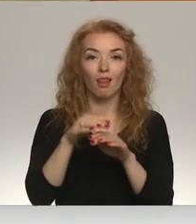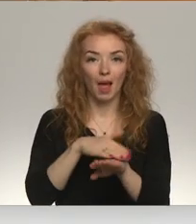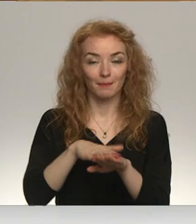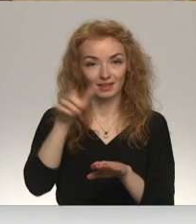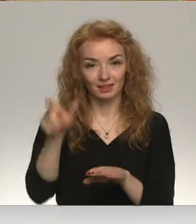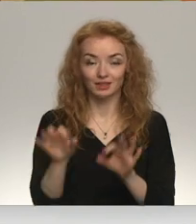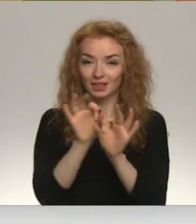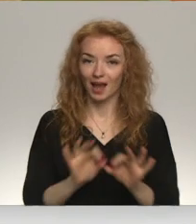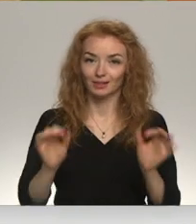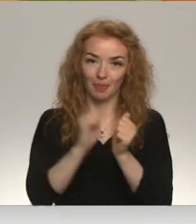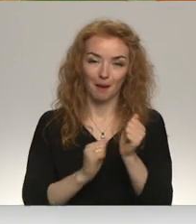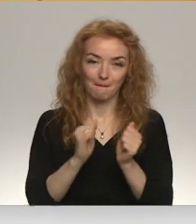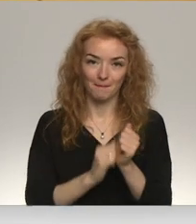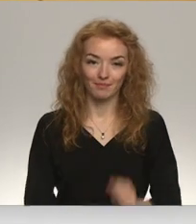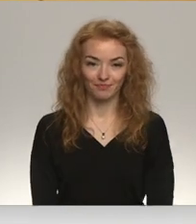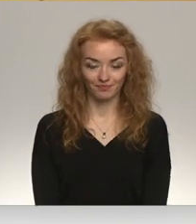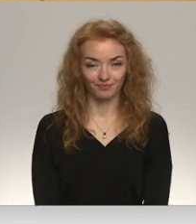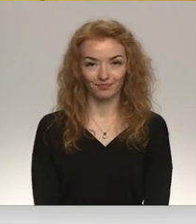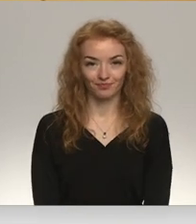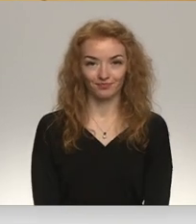un skaista daba.